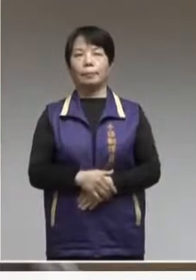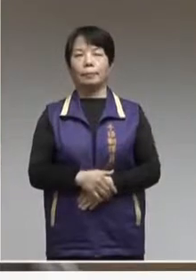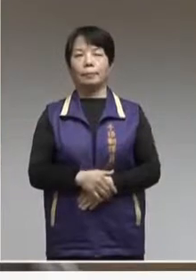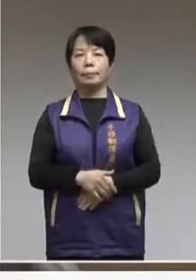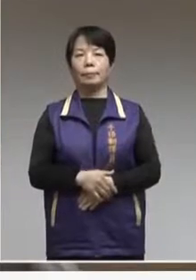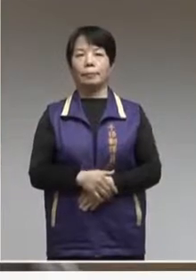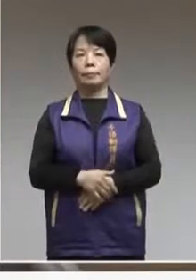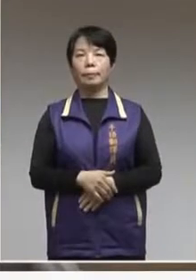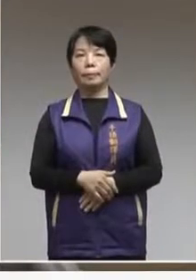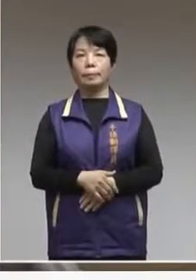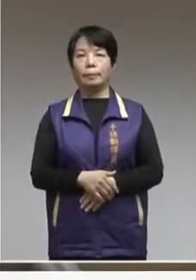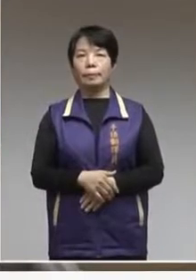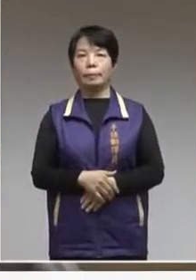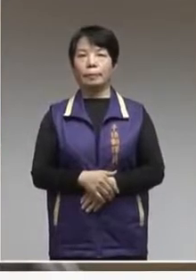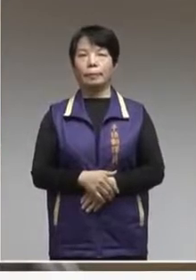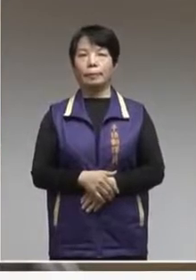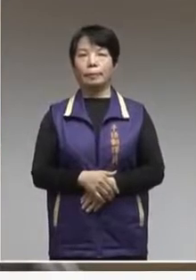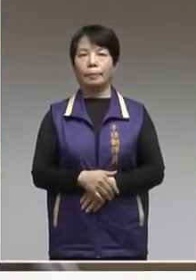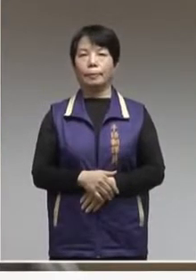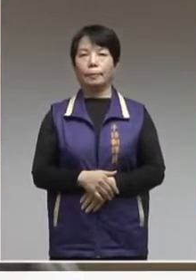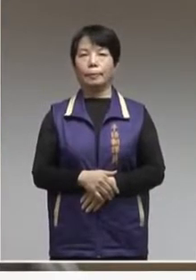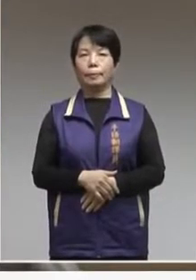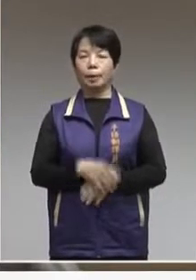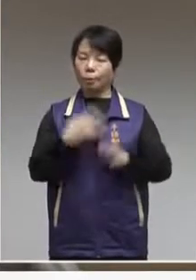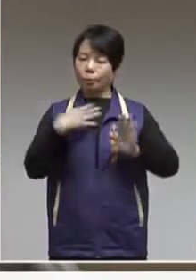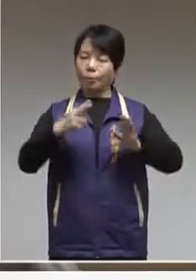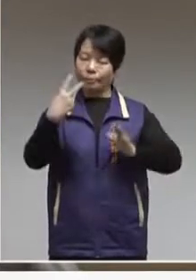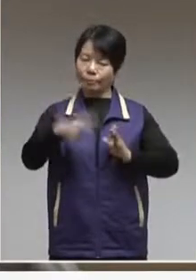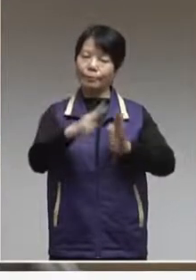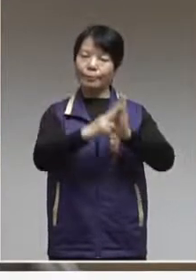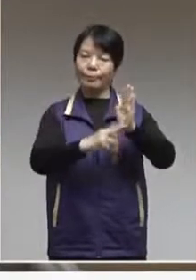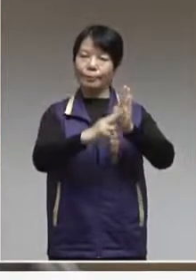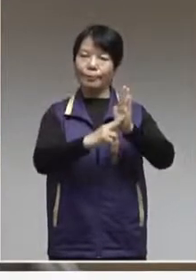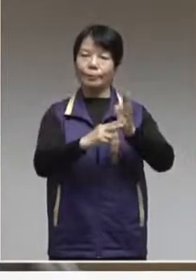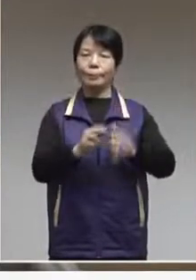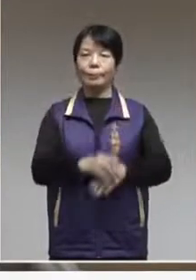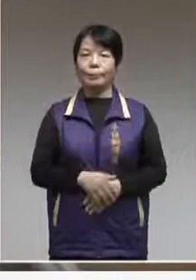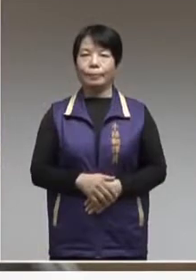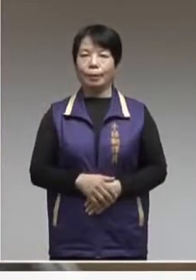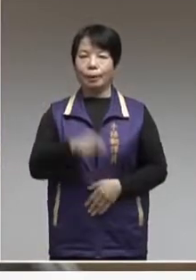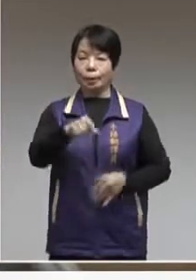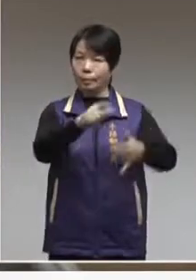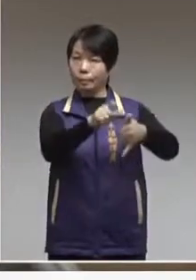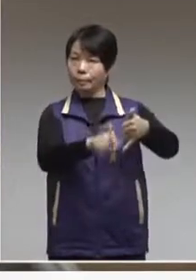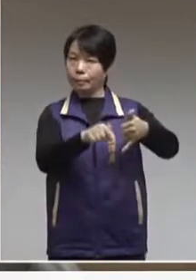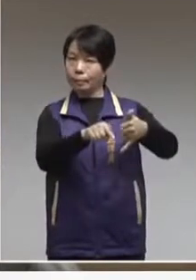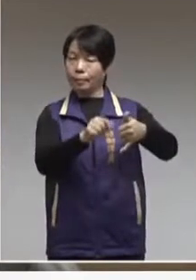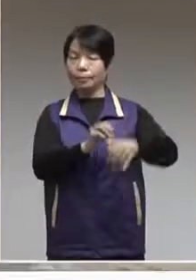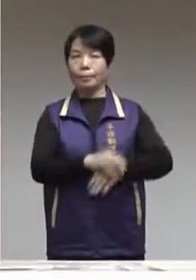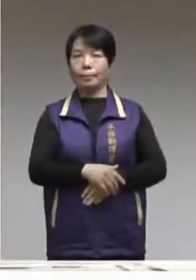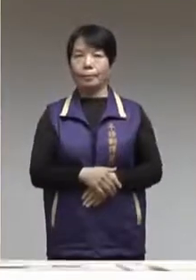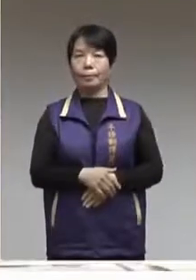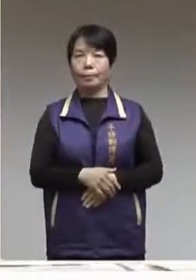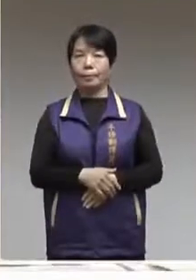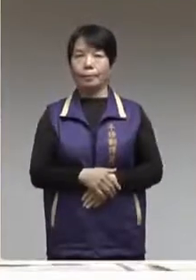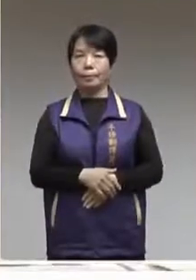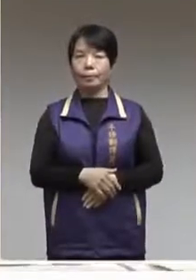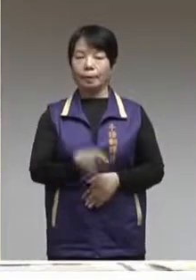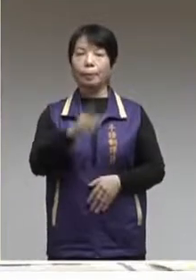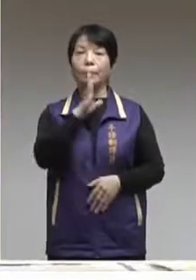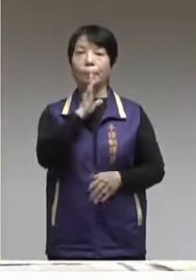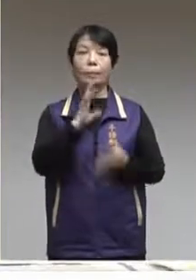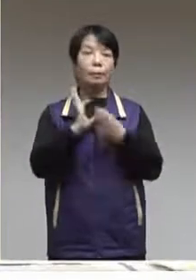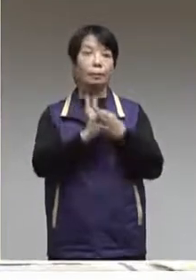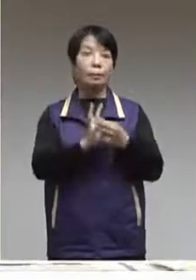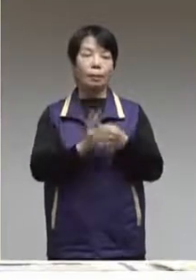好，我做个说明哈，在这个个案，好，这个是因